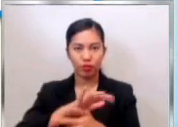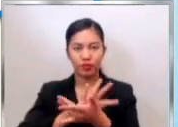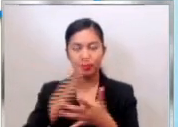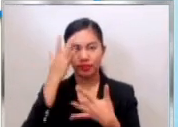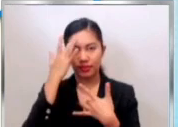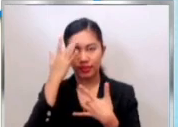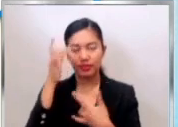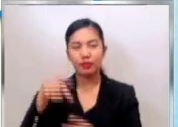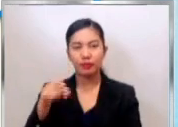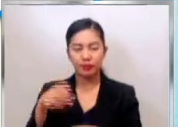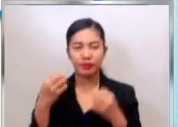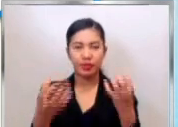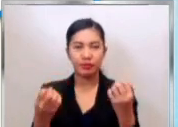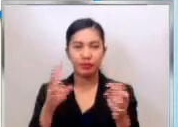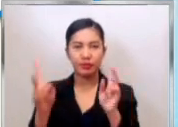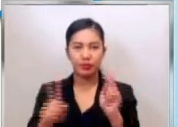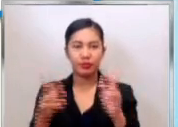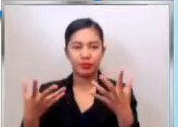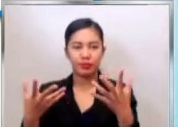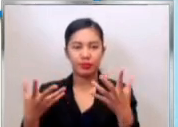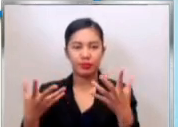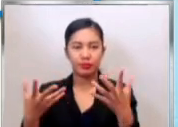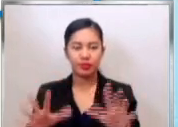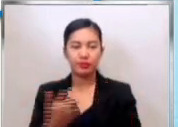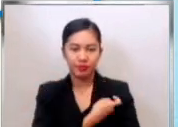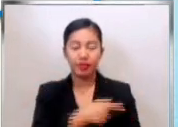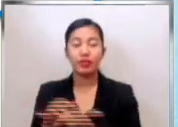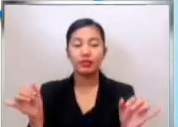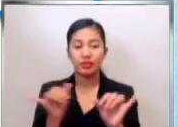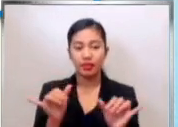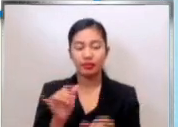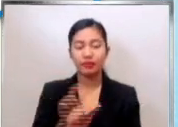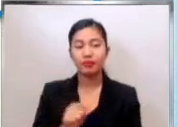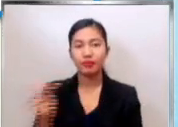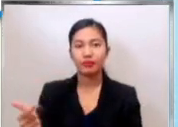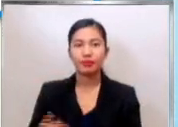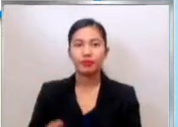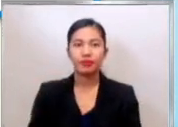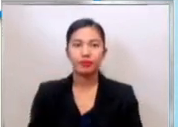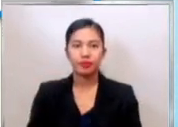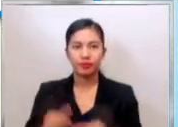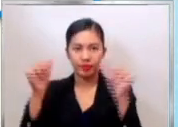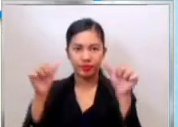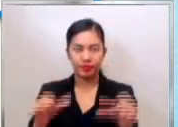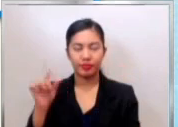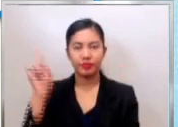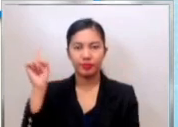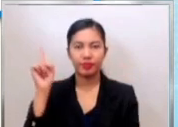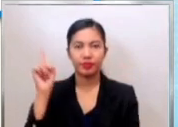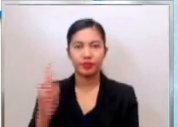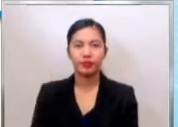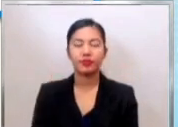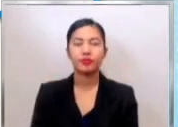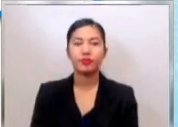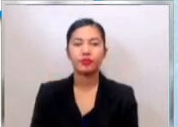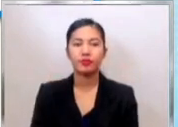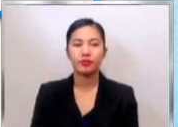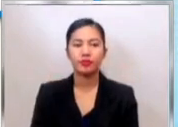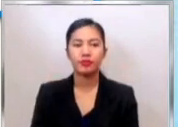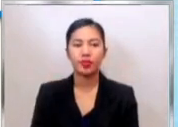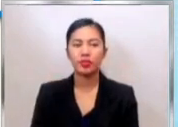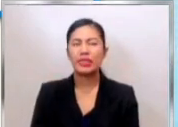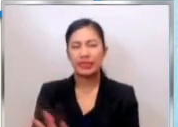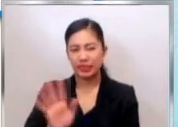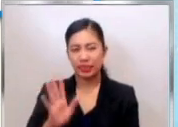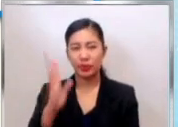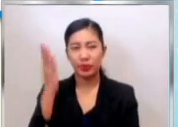mga bakunado. Ganyan din ang saloobin ni Julieta Rivera Perez. Huwag naman daw sana dahil baka mamaya